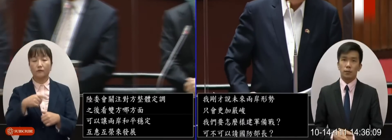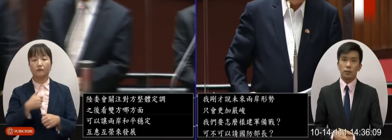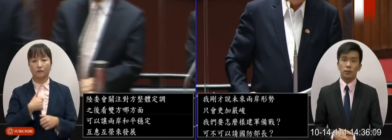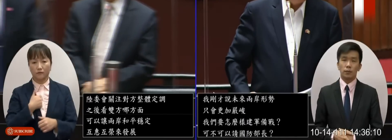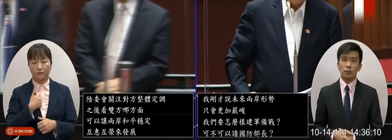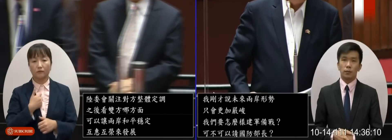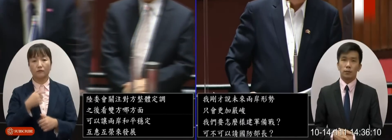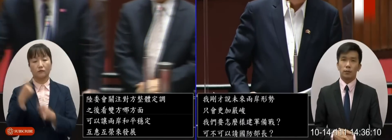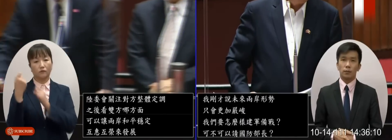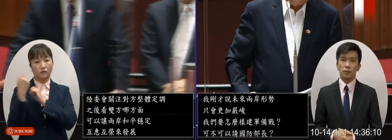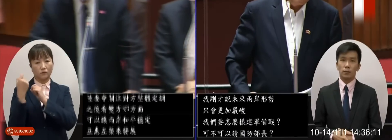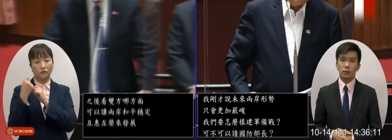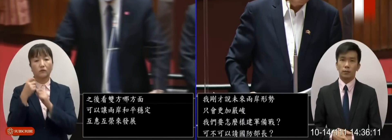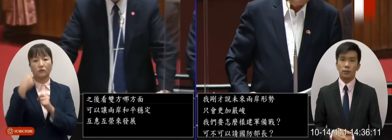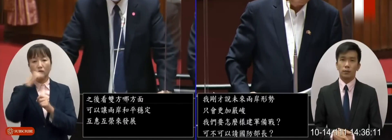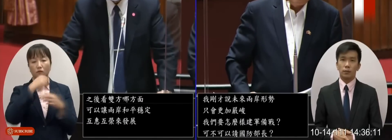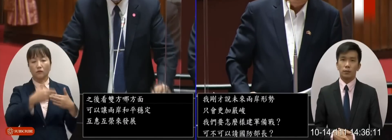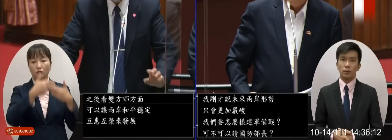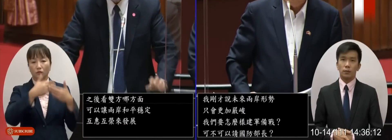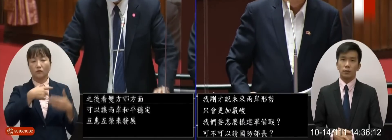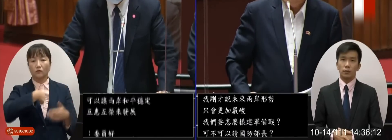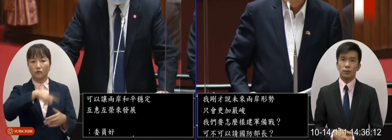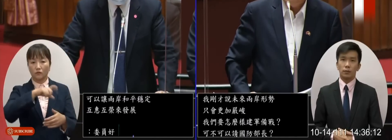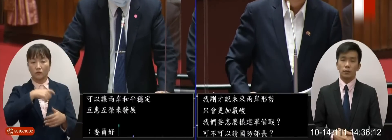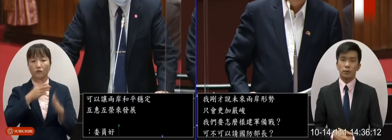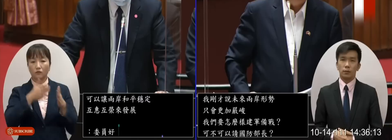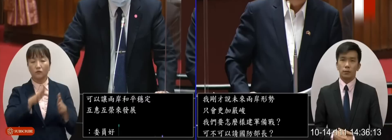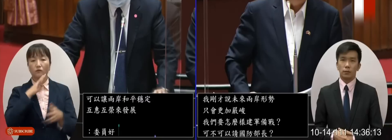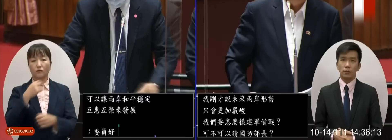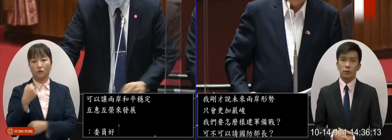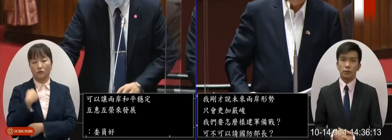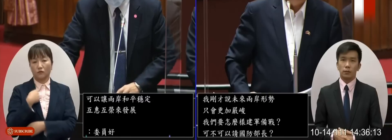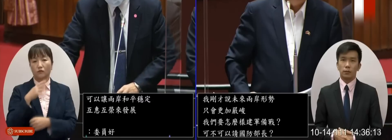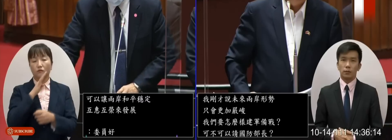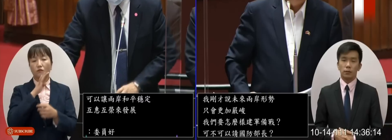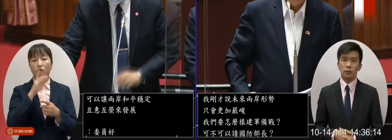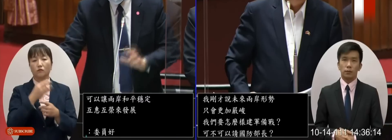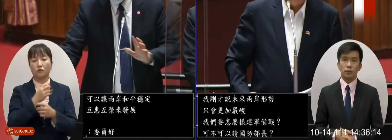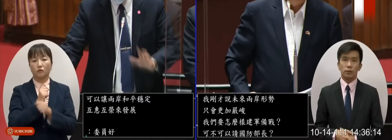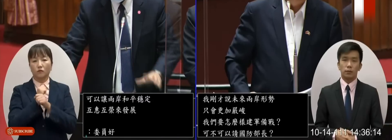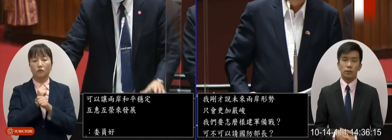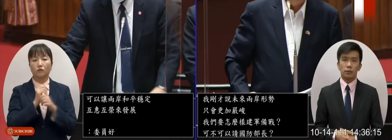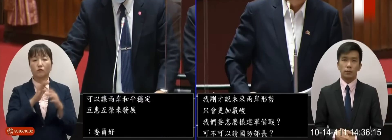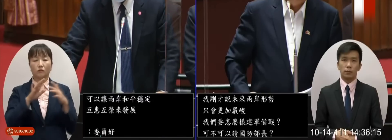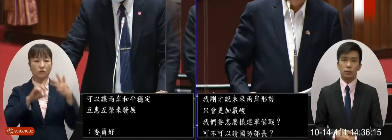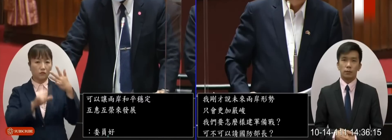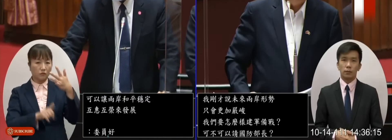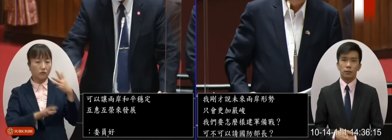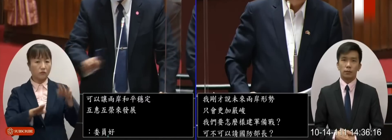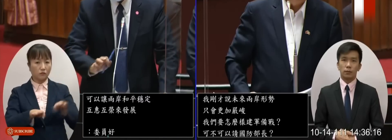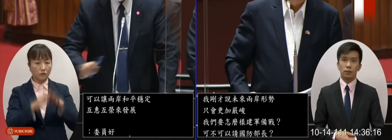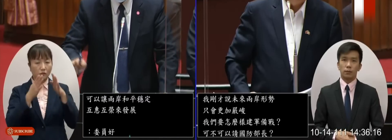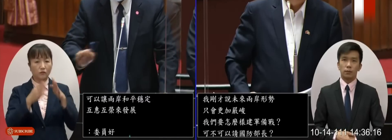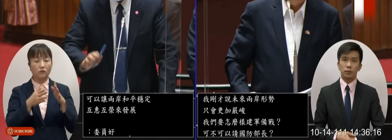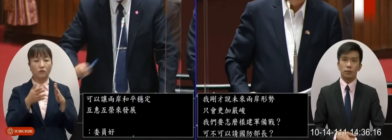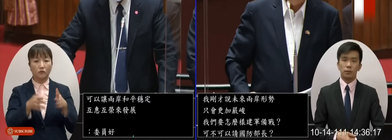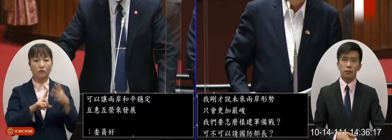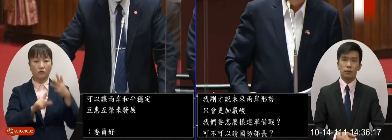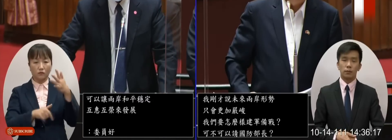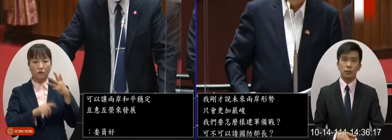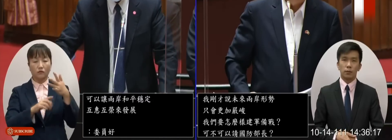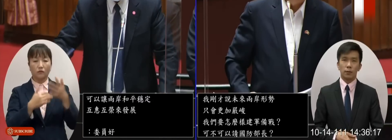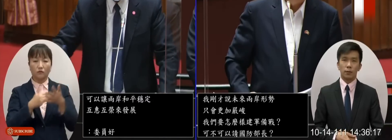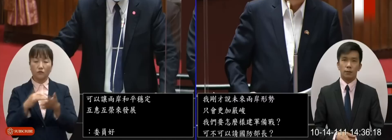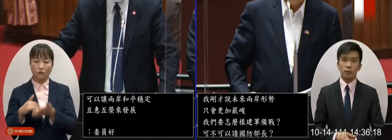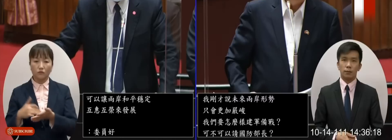确，我们最近的两岸的状况是蛮军事方面是蛮严峻的。那么从八月初开始，我们整个八月份